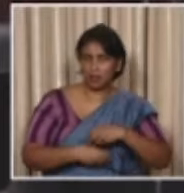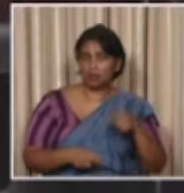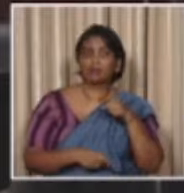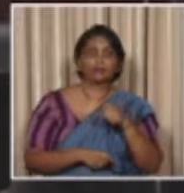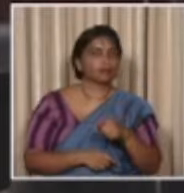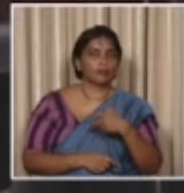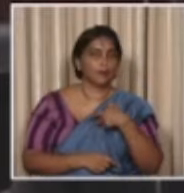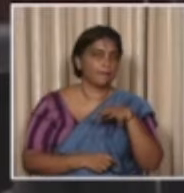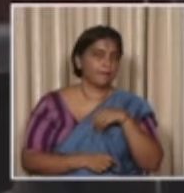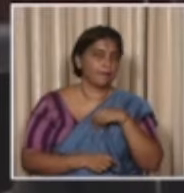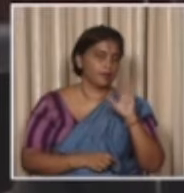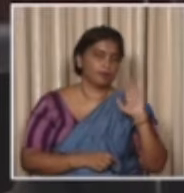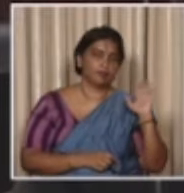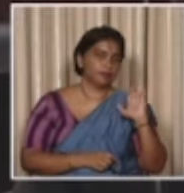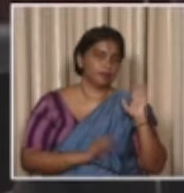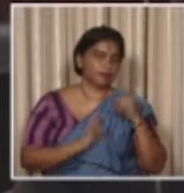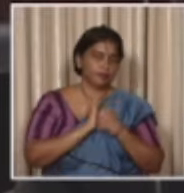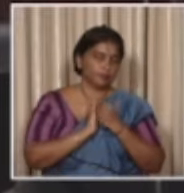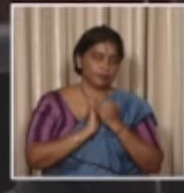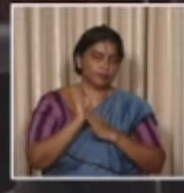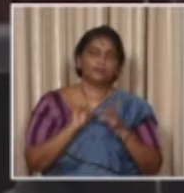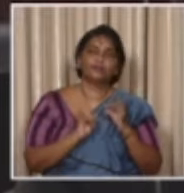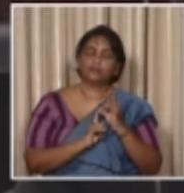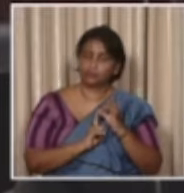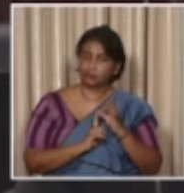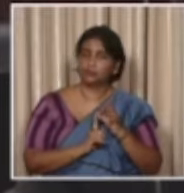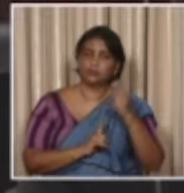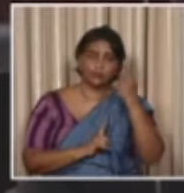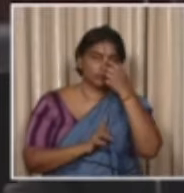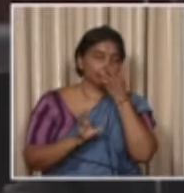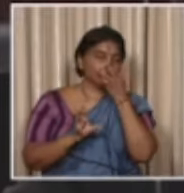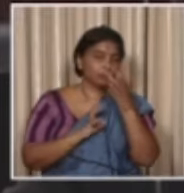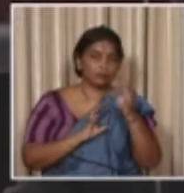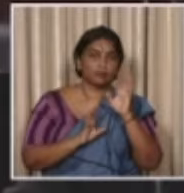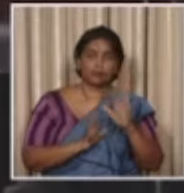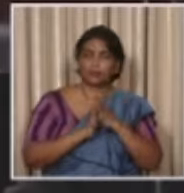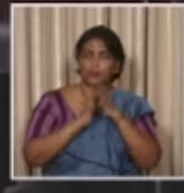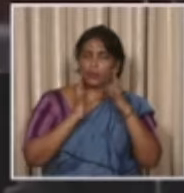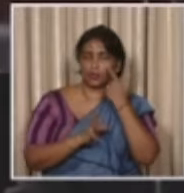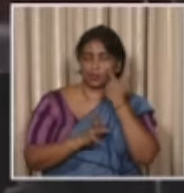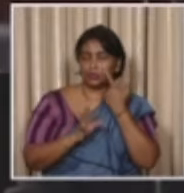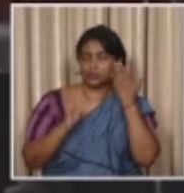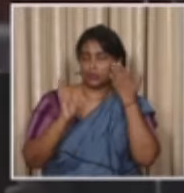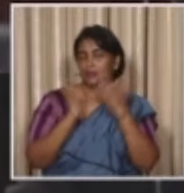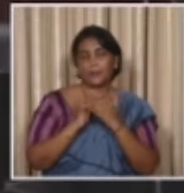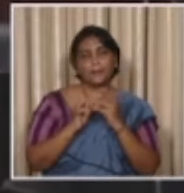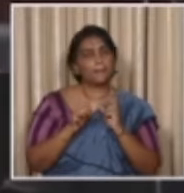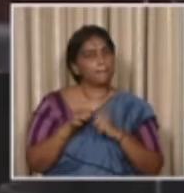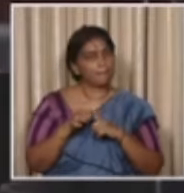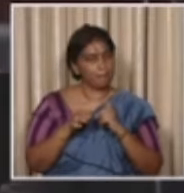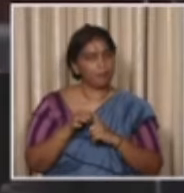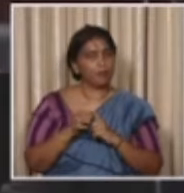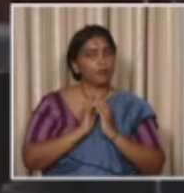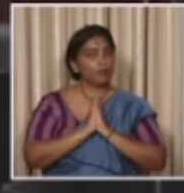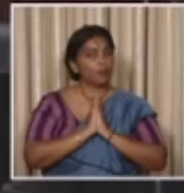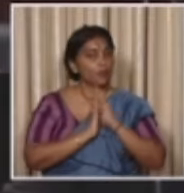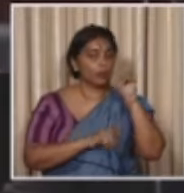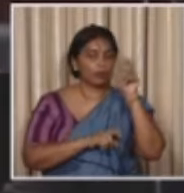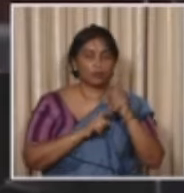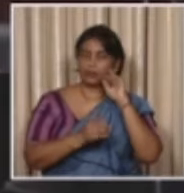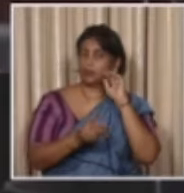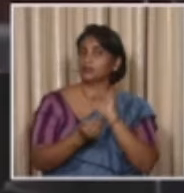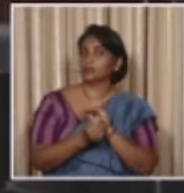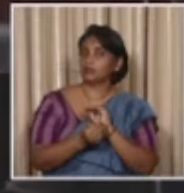ඒකට එකඟ නැහැ ගරු මූලාසනාරූඪ මන්ත්‍රීතුමනි. පාස්කු ප්‍රහාරය කියන අතිශයම සංවේදී ප්‍රශ්නයක්. බෞද්ධයන්